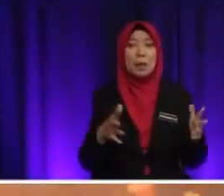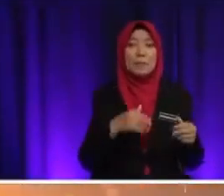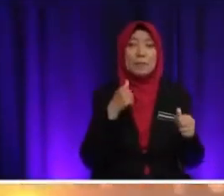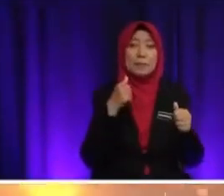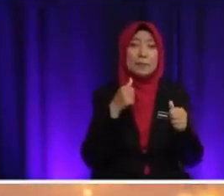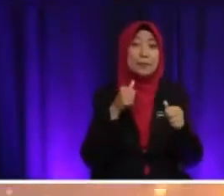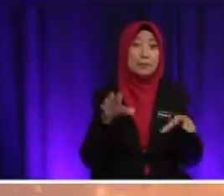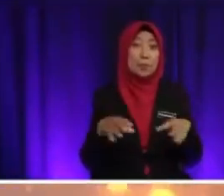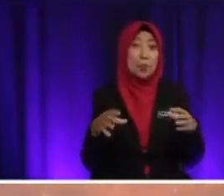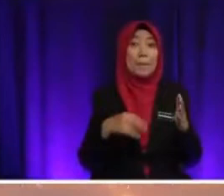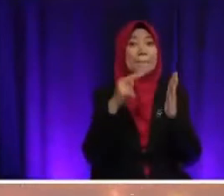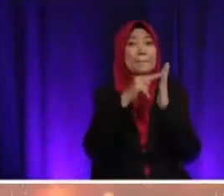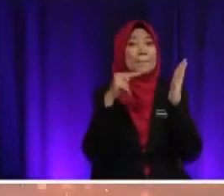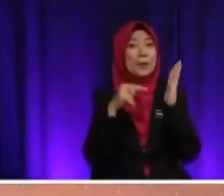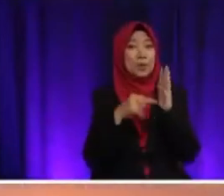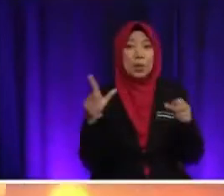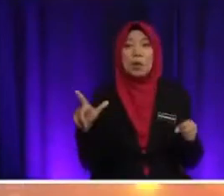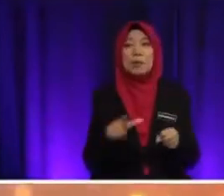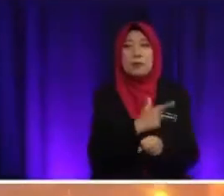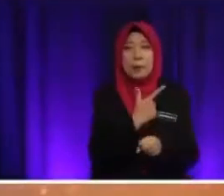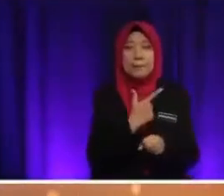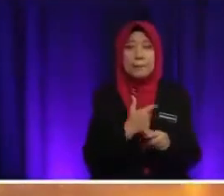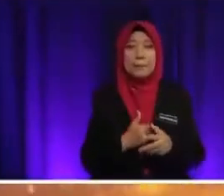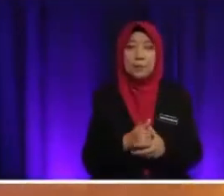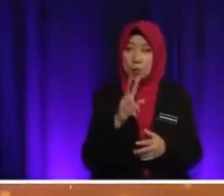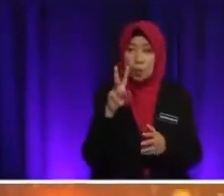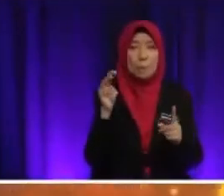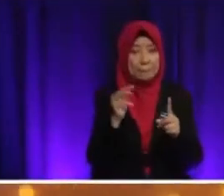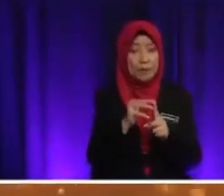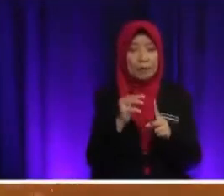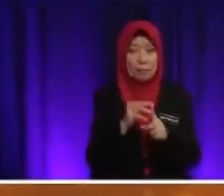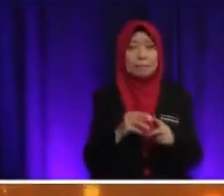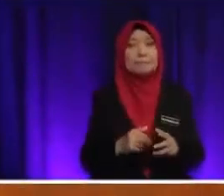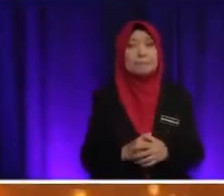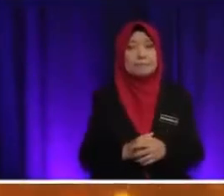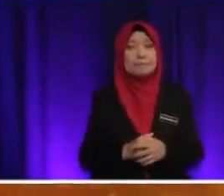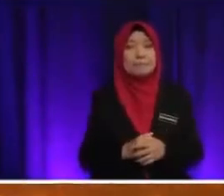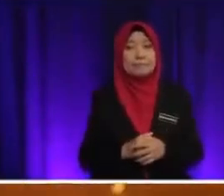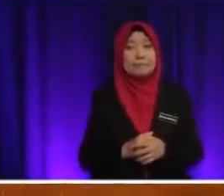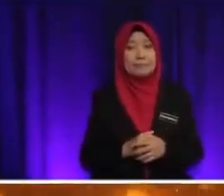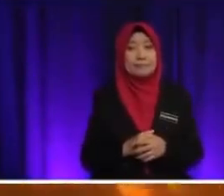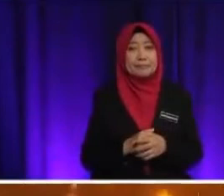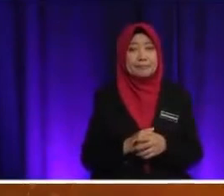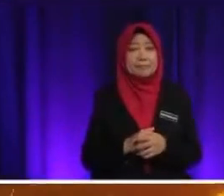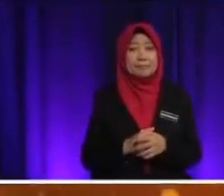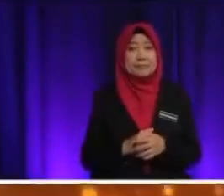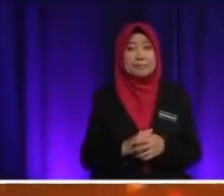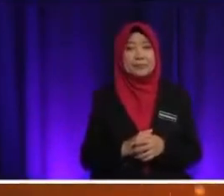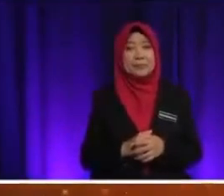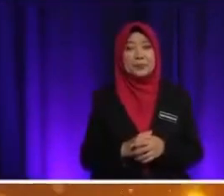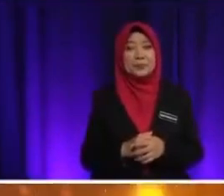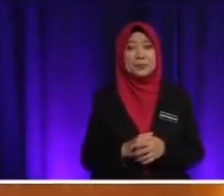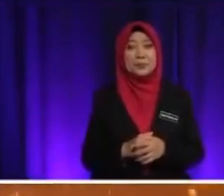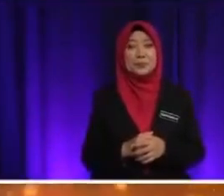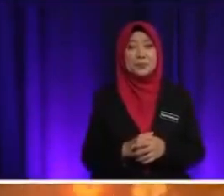Allah. Betul ke ustaz? Lengkap. Lengkap ustaz. Lengkap. Itu memang dapat dua markah kalau dia dalam peperiksaan. Dalam peperiksaan dua markah. Fitri. Hari ini pun saya bagi dua